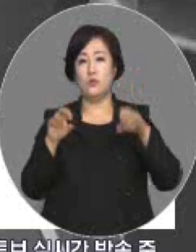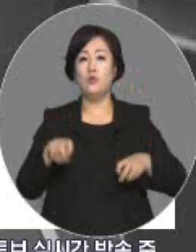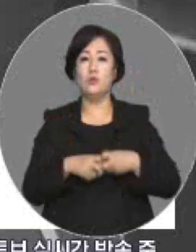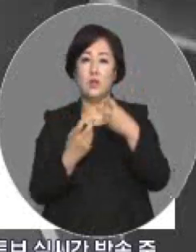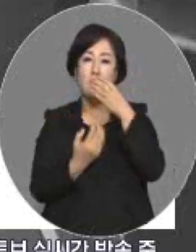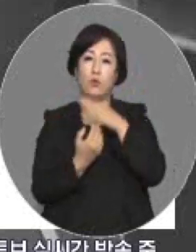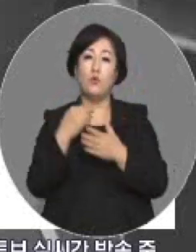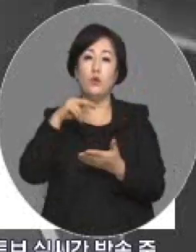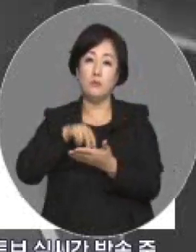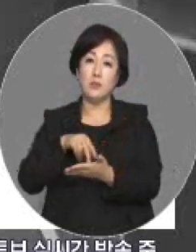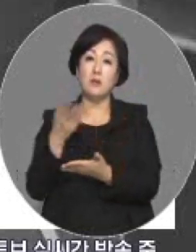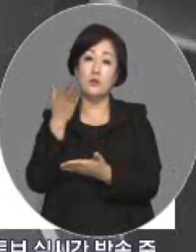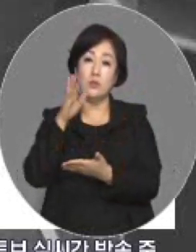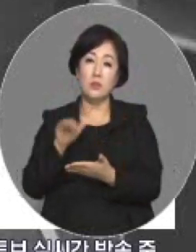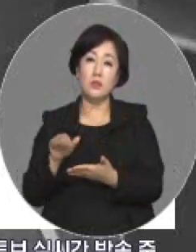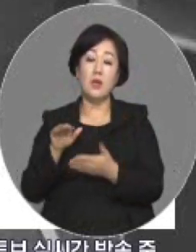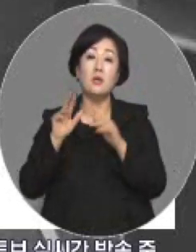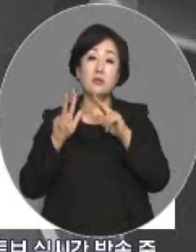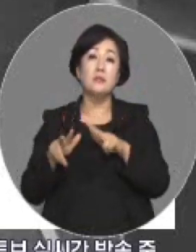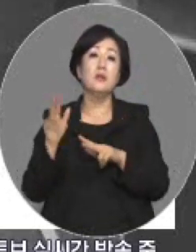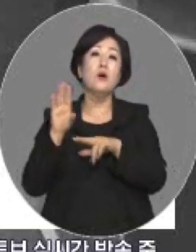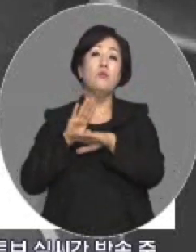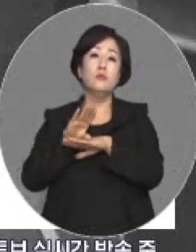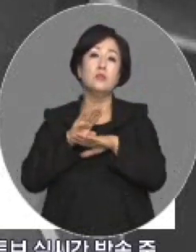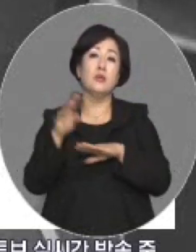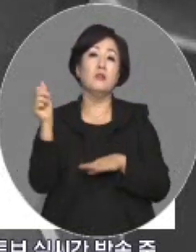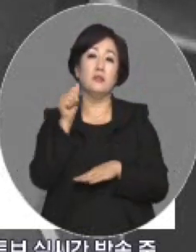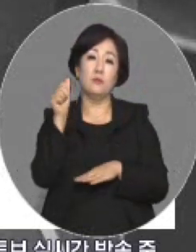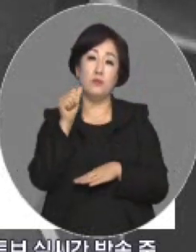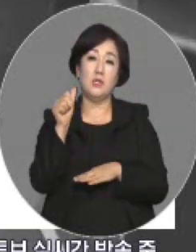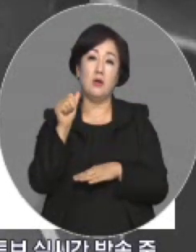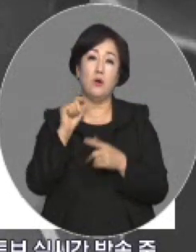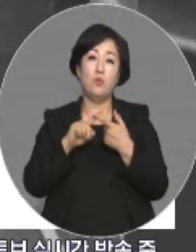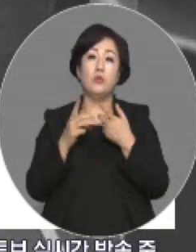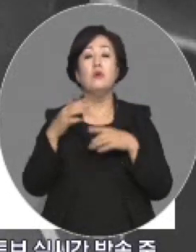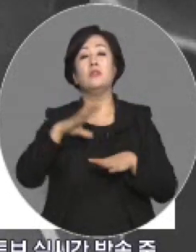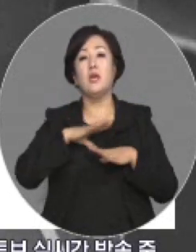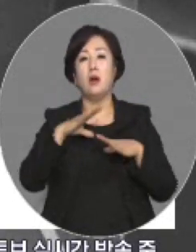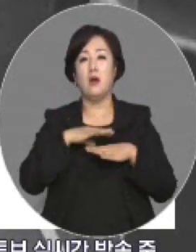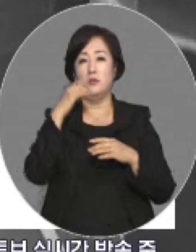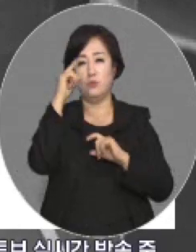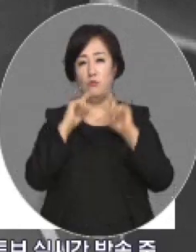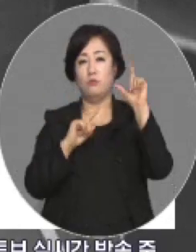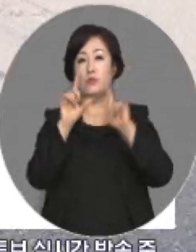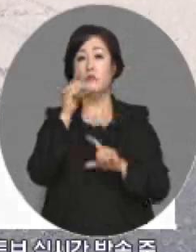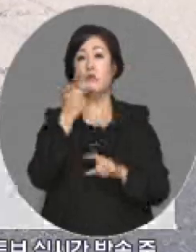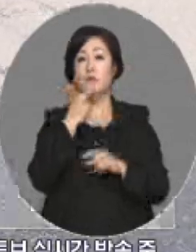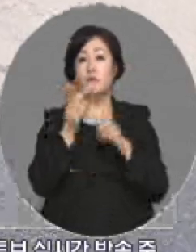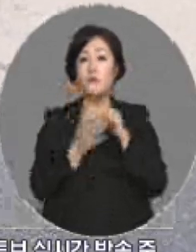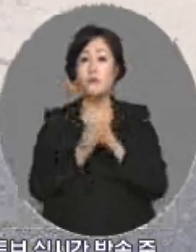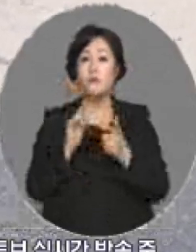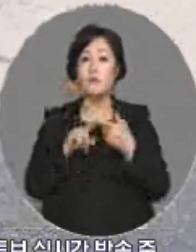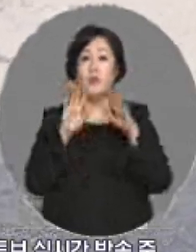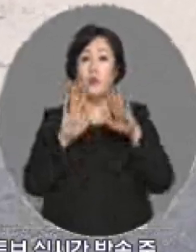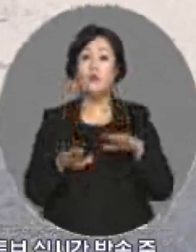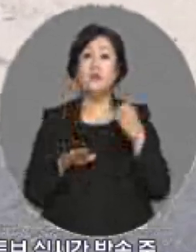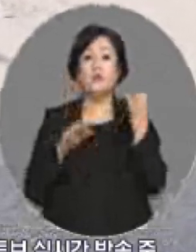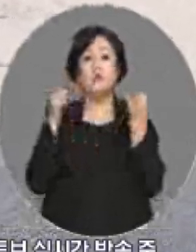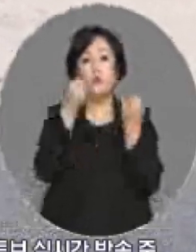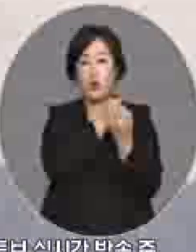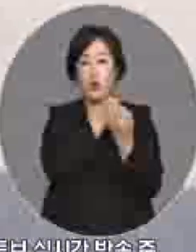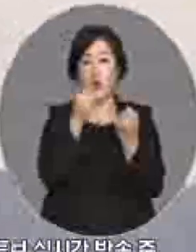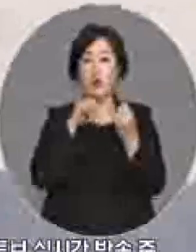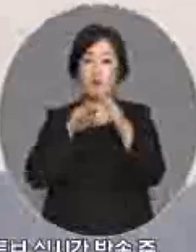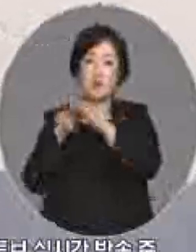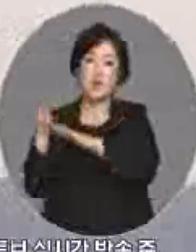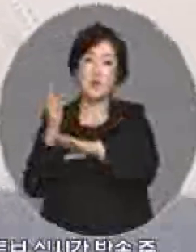때문에 이 남성의 하는 행동들 보면은 당 하는 모습이 보이지가 않아요 이곳에서 여성을 폭행하고 달아난